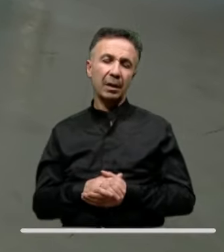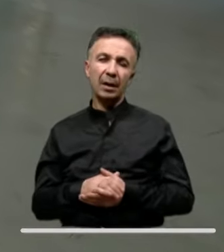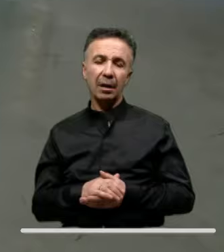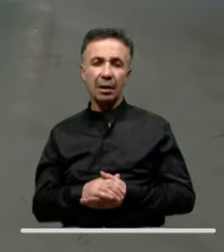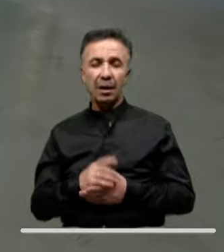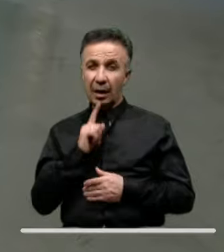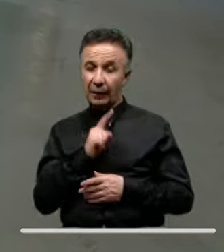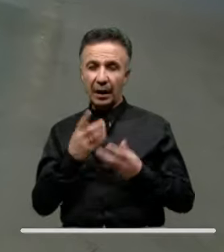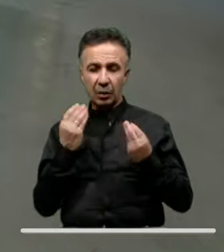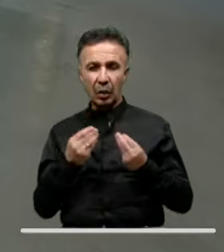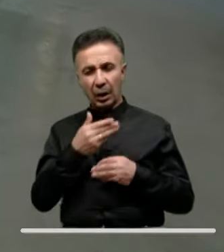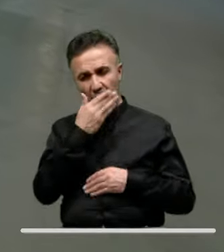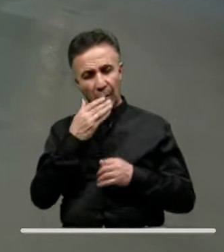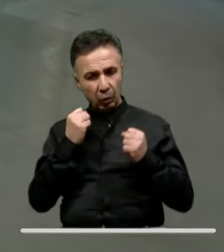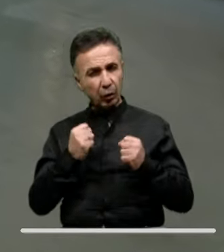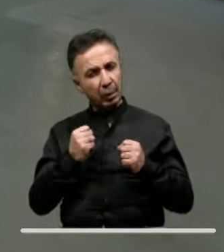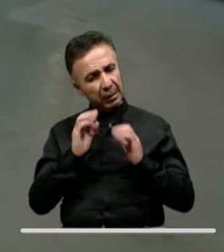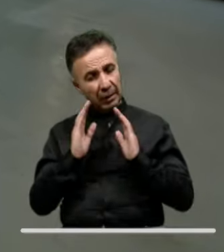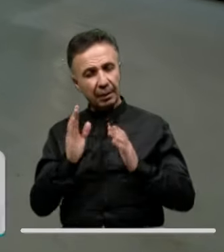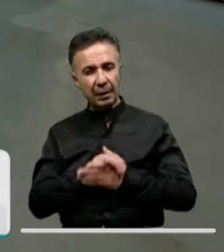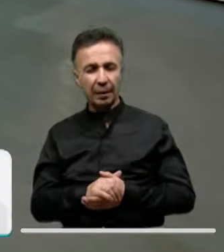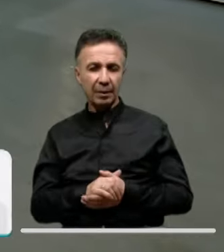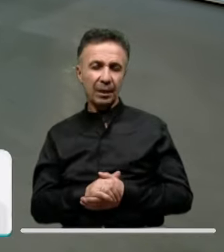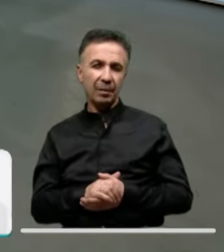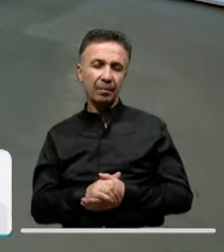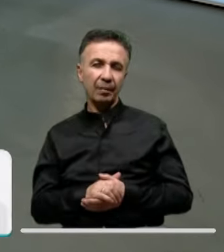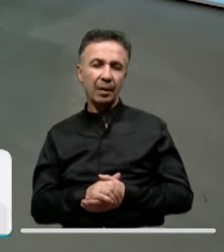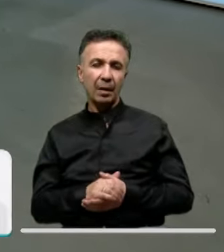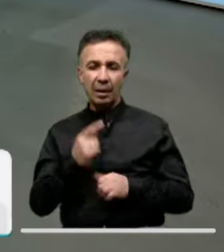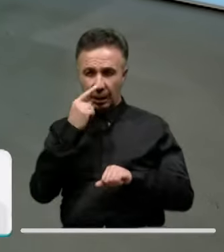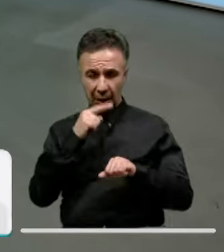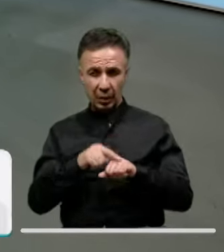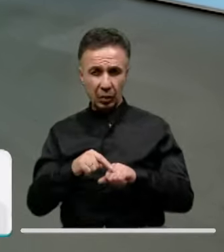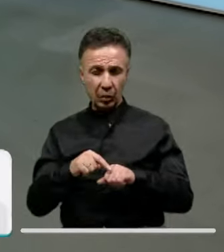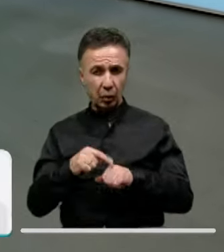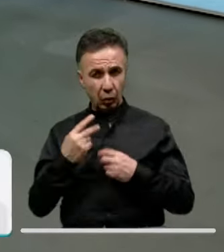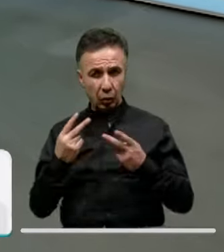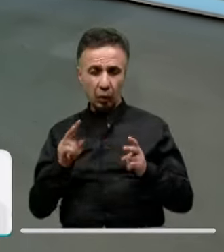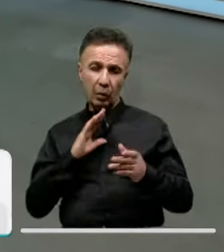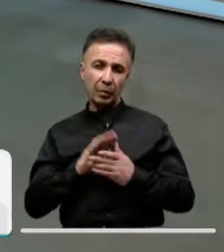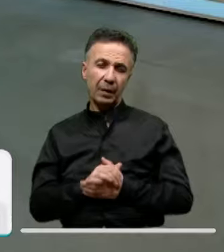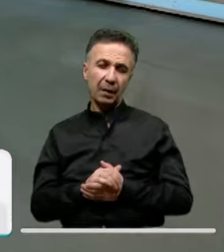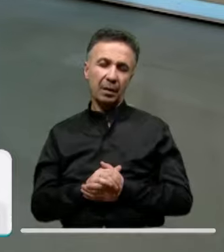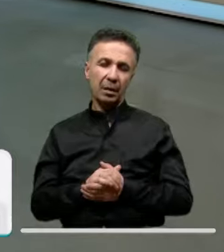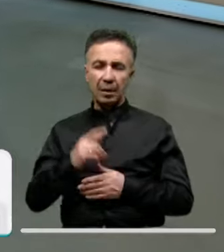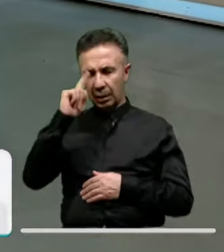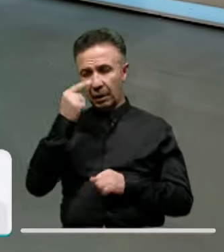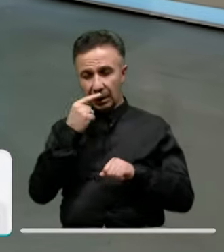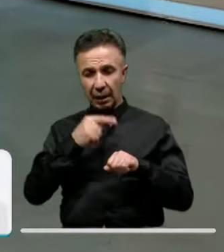olan ibadetimizden de geri durmayız. Eyvallah. Çünkü birey olarak ne var? İnanç özgürlüğümüz var. İnanç özgürlüğü sadece inanmaktan ibaret